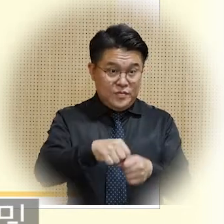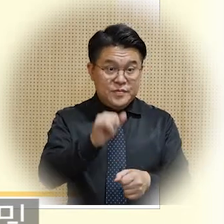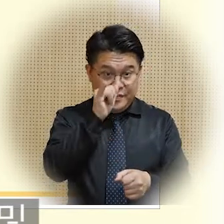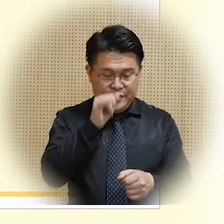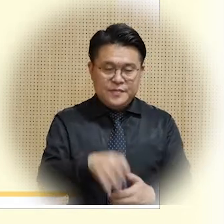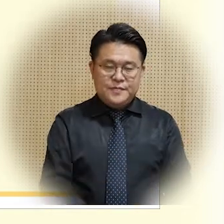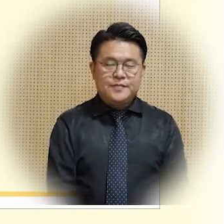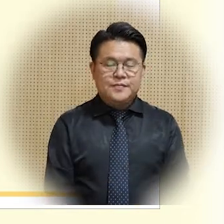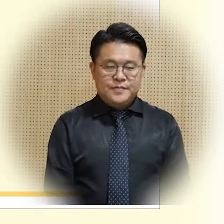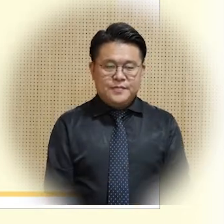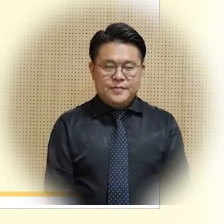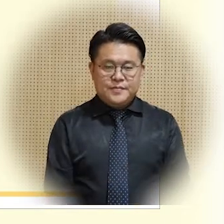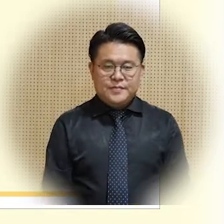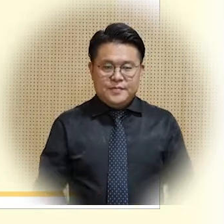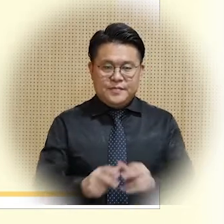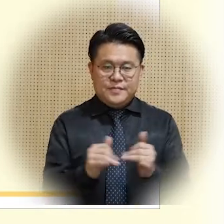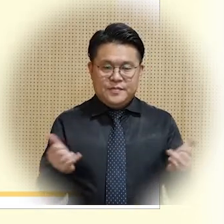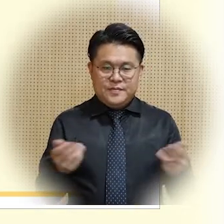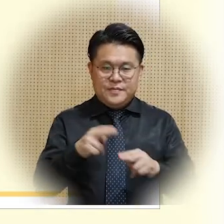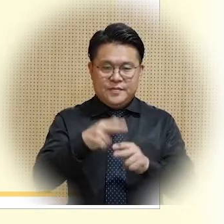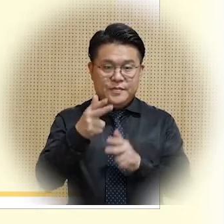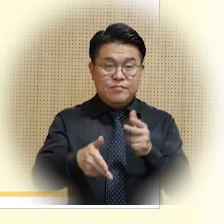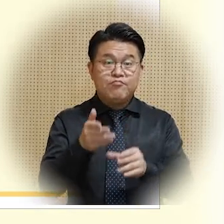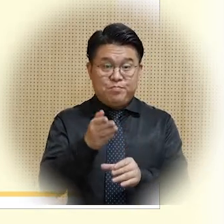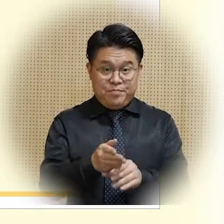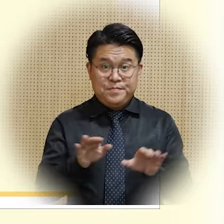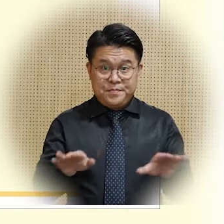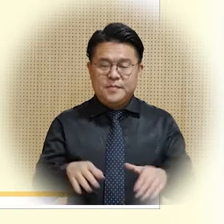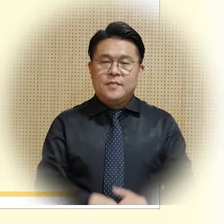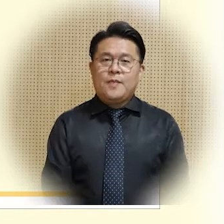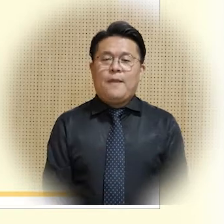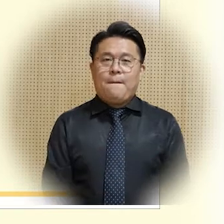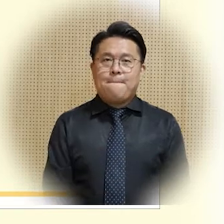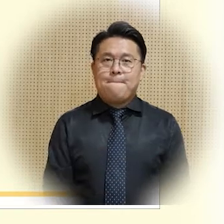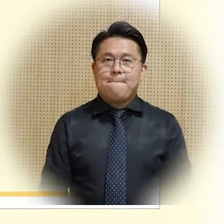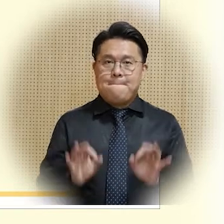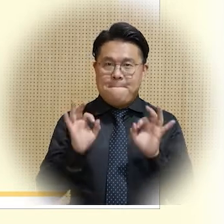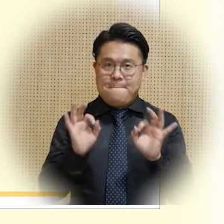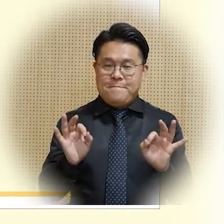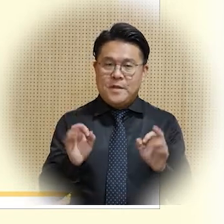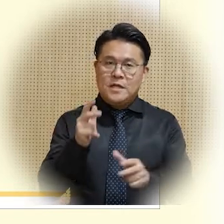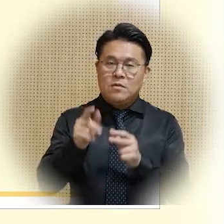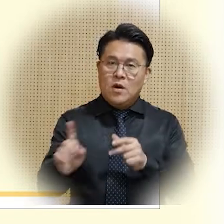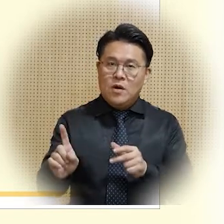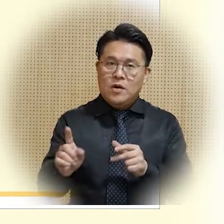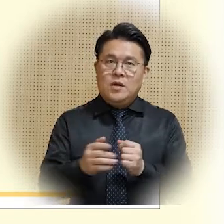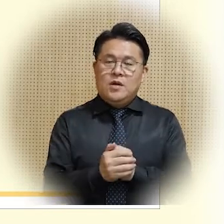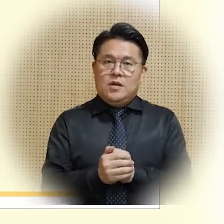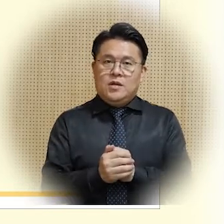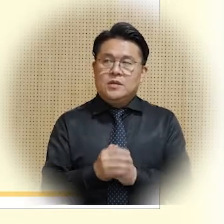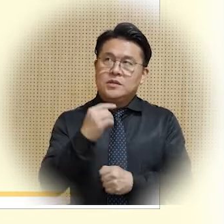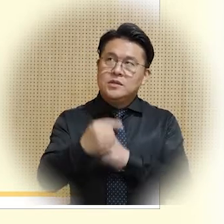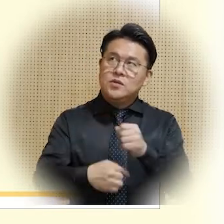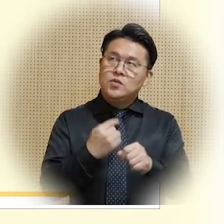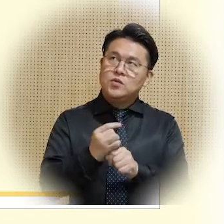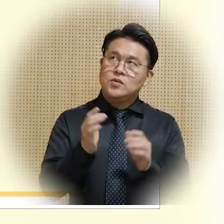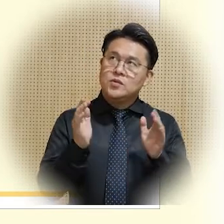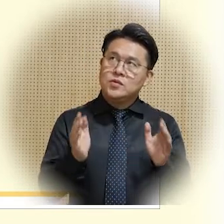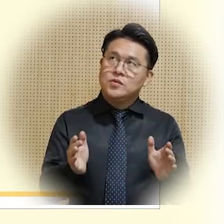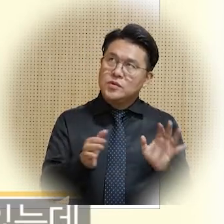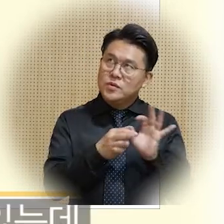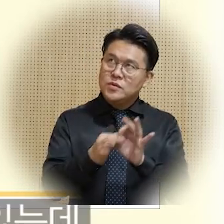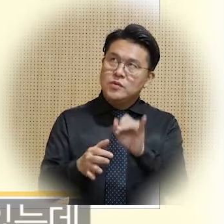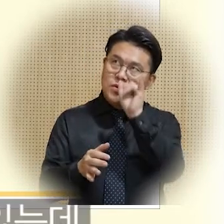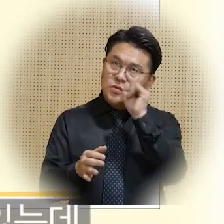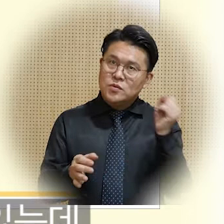목표를 가지고 이 장애인 일자리 사업이 진행되고 있습니다. 이 사업은 이제 연중 진행이 되긴